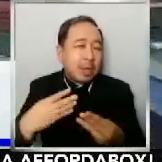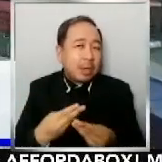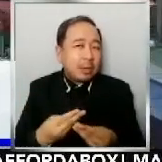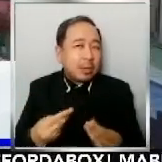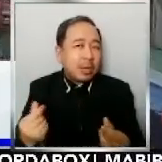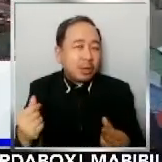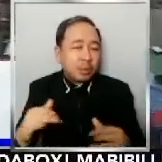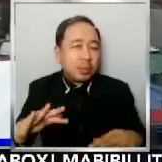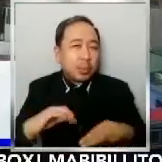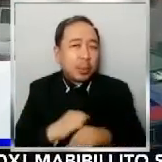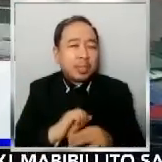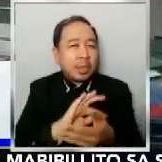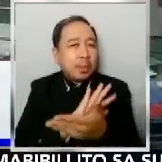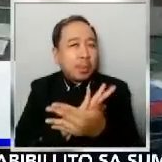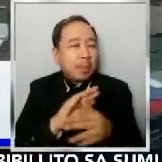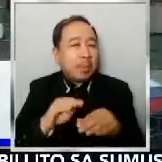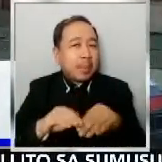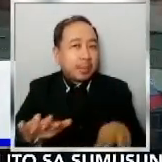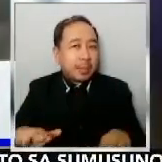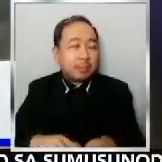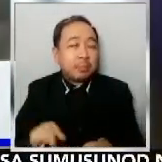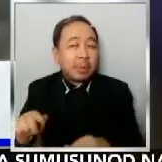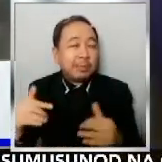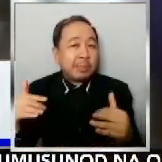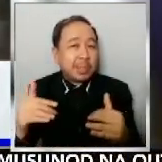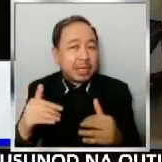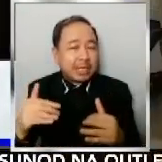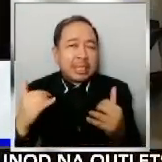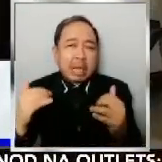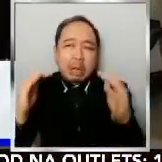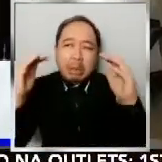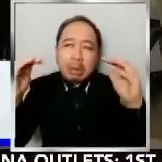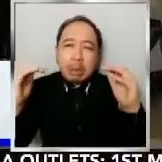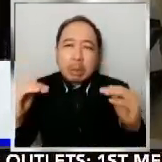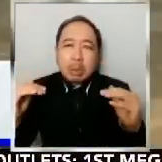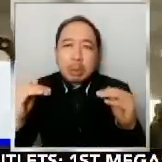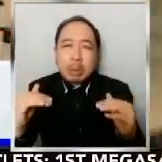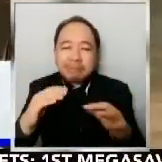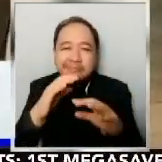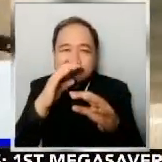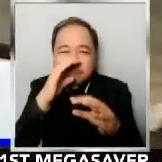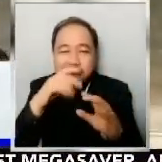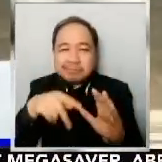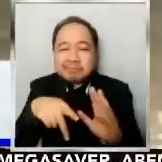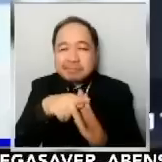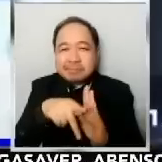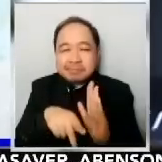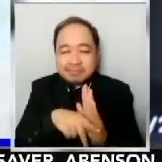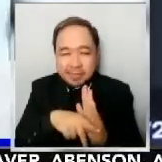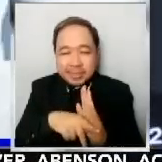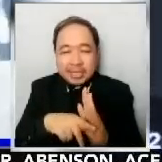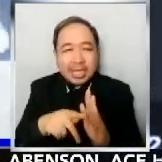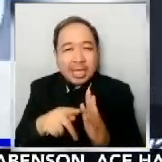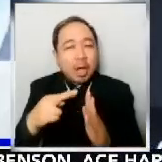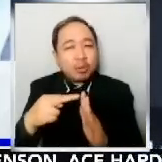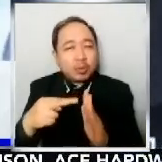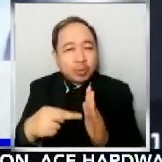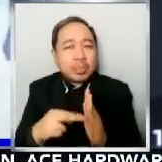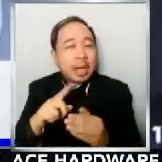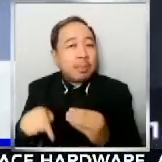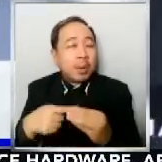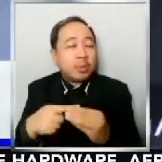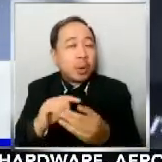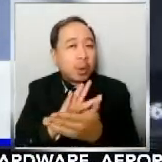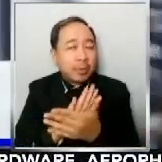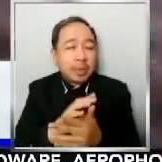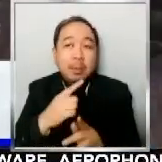pulong na ito ay kasabay ng unti-unting pagluwag ng maraming bansa sa usapin ng COVID-19 restrictions at kasabay rin ng biglang sipa